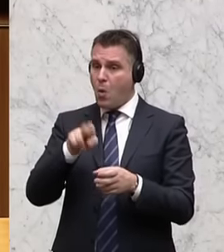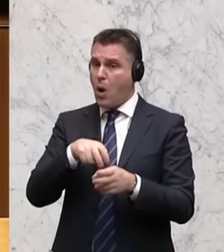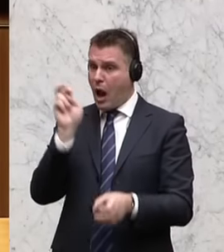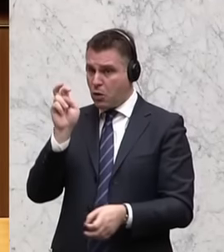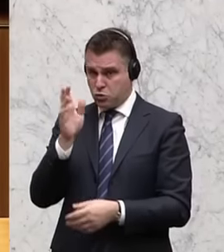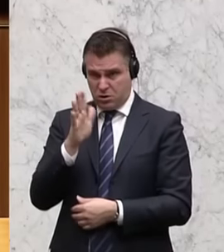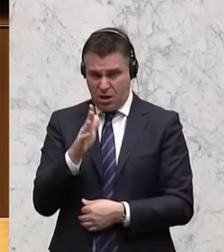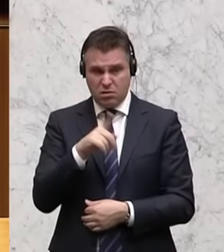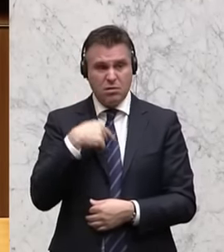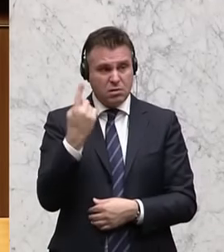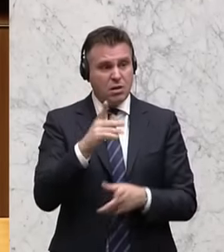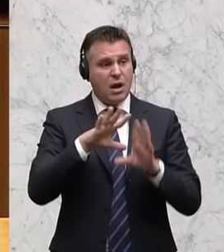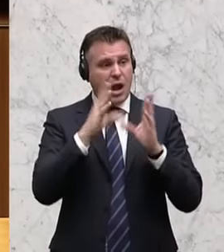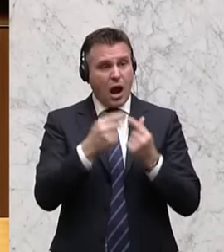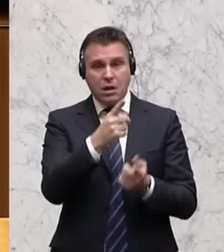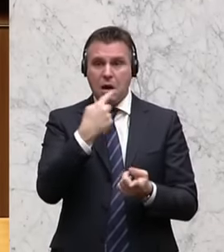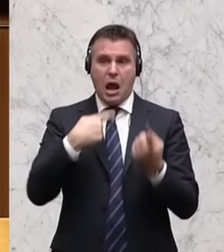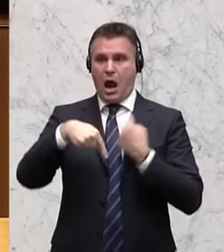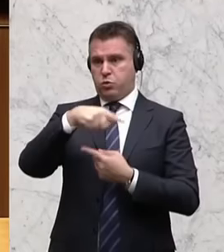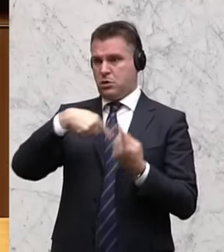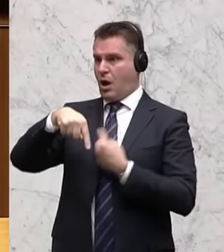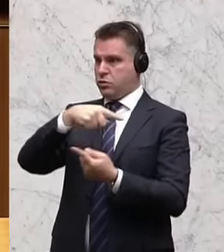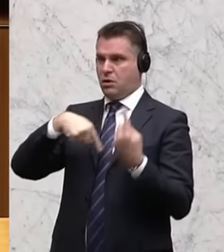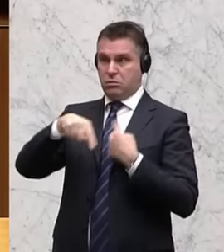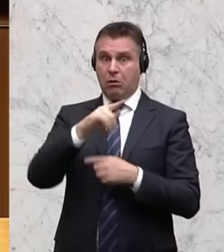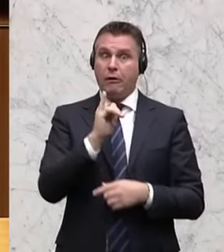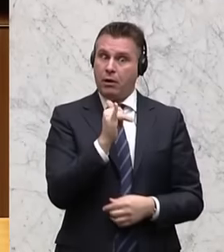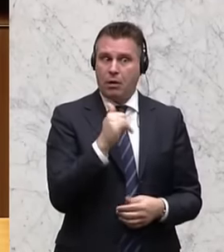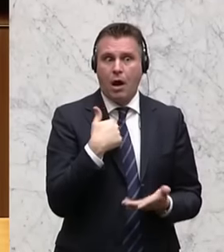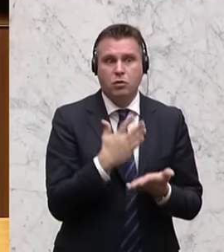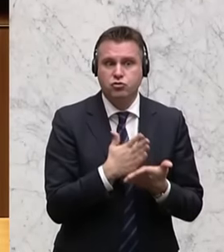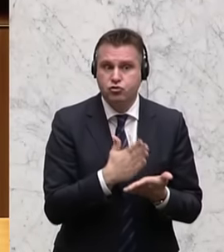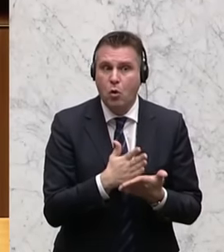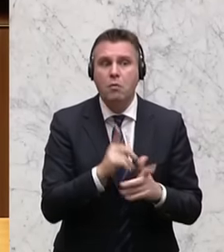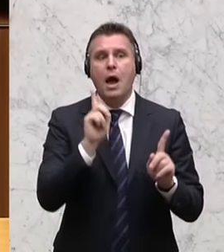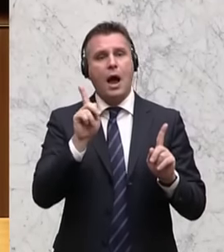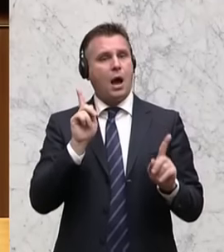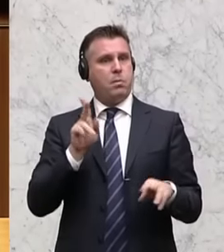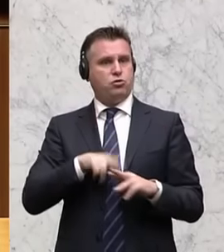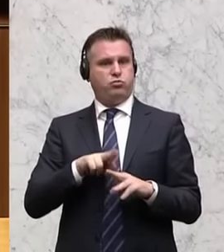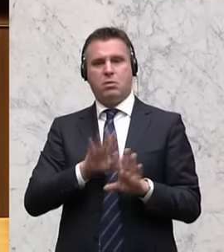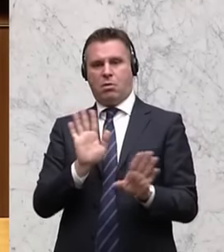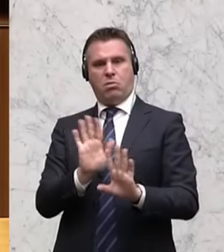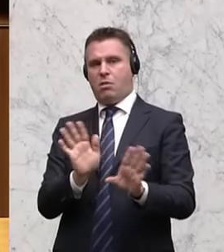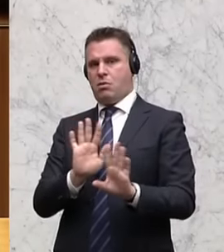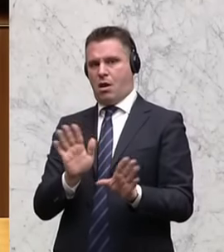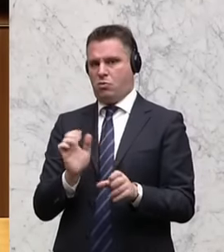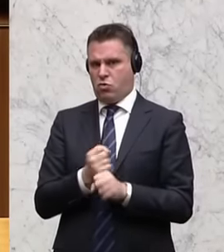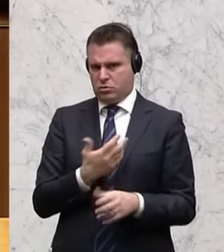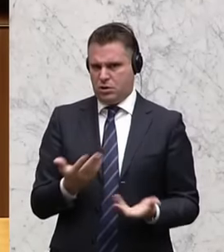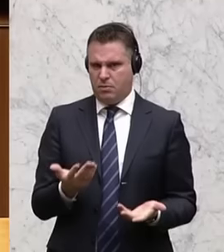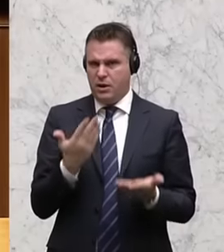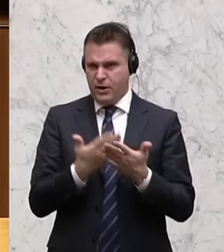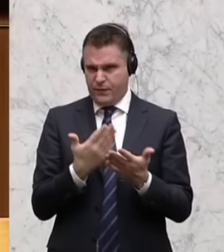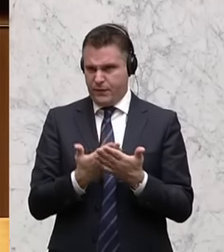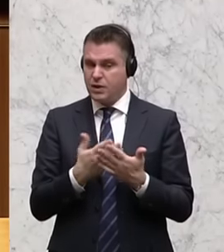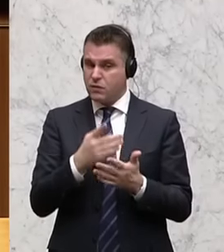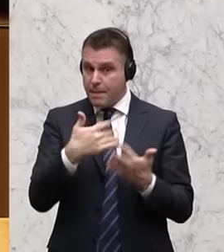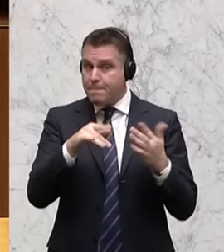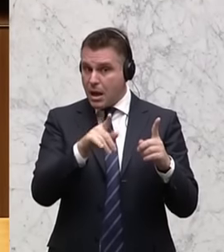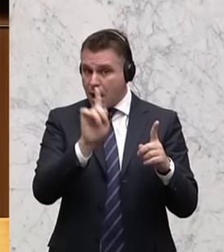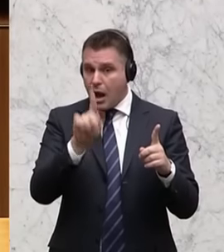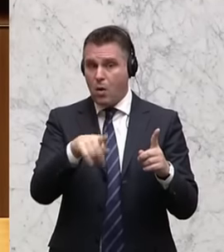Alle möglichen gewundenen Ausreden finden, um zu sagen, ja, im Prinzip sind wir dafür, aber kaum wird es konkret, sind wir schon wieder dagegen. Und in diese Liga reihen Sie sich